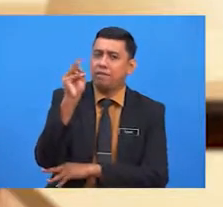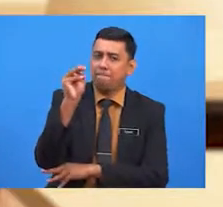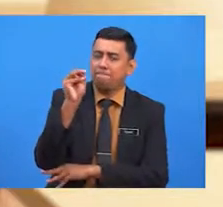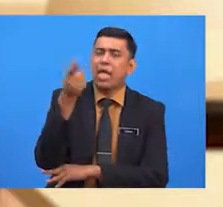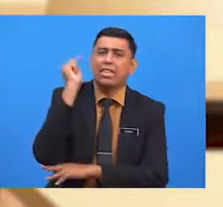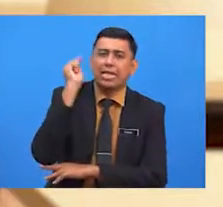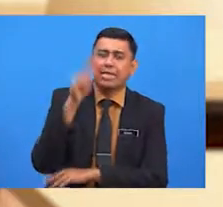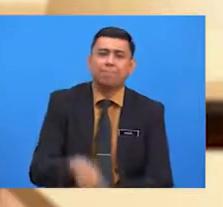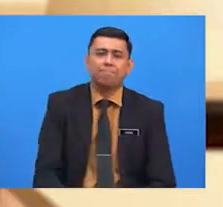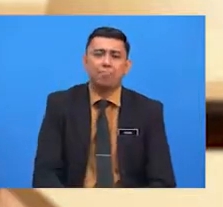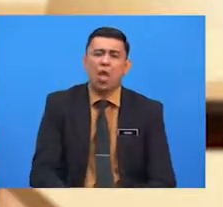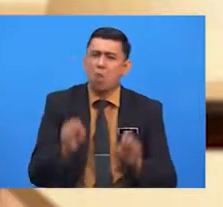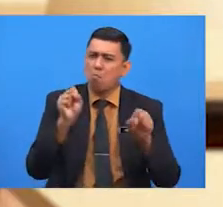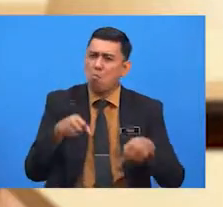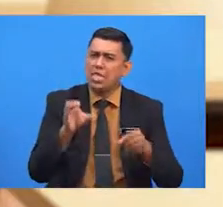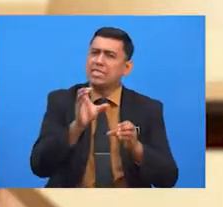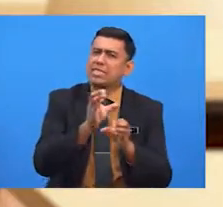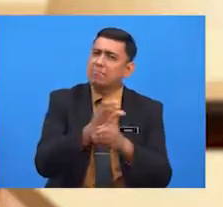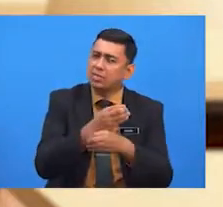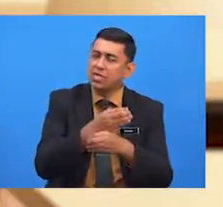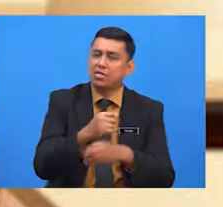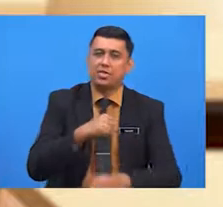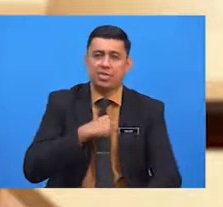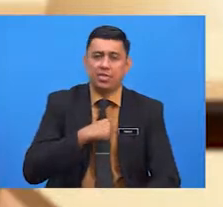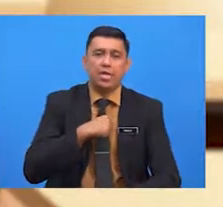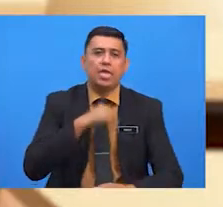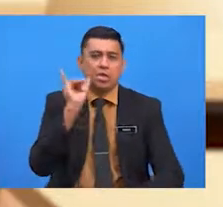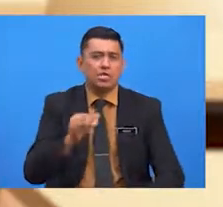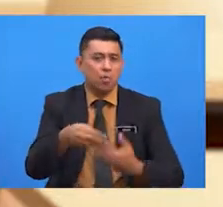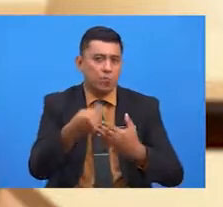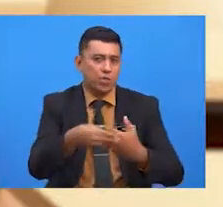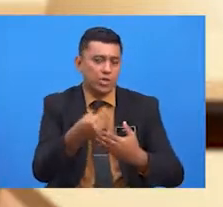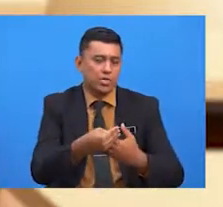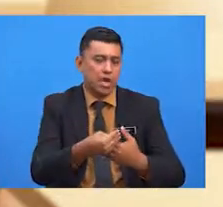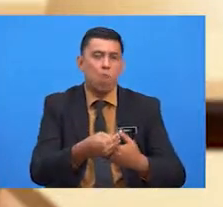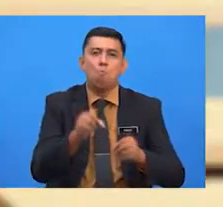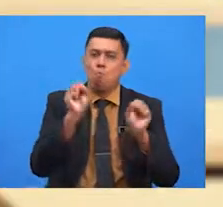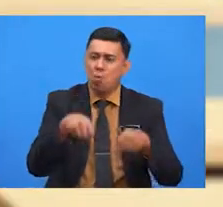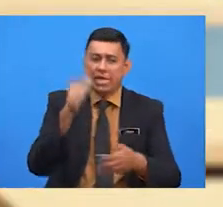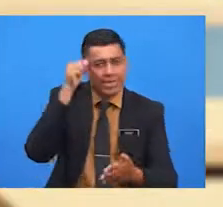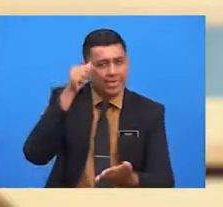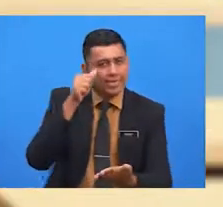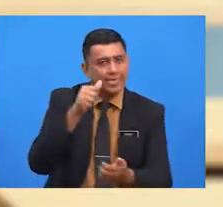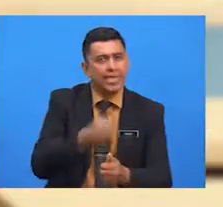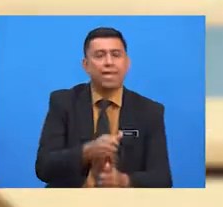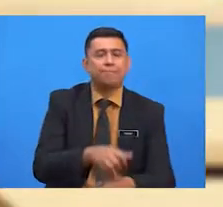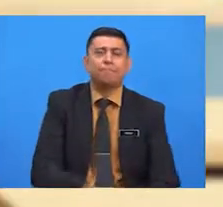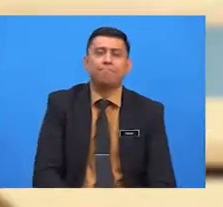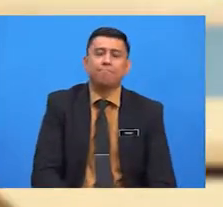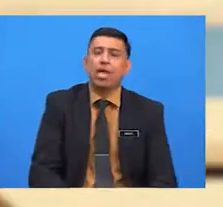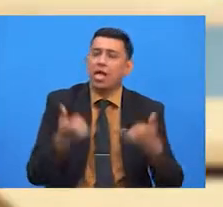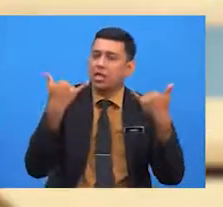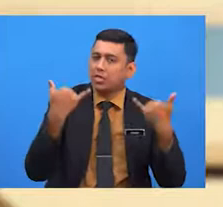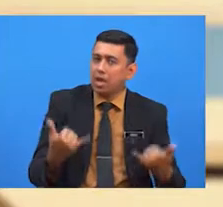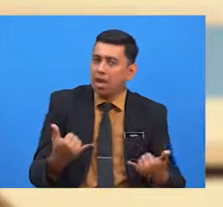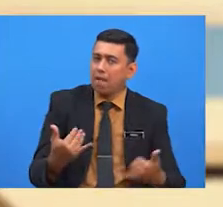boleh mencipta akronim sendiri yang mudah untuk diingati. Sekarang,